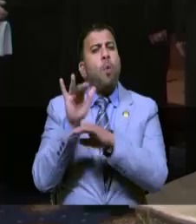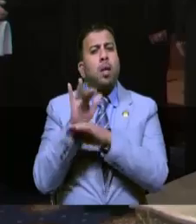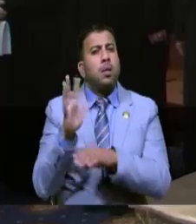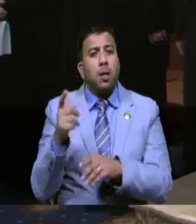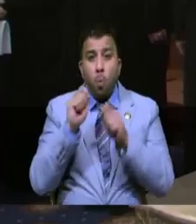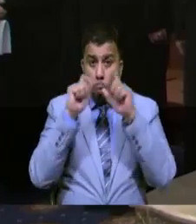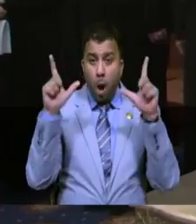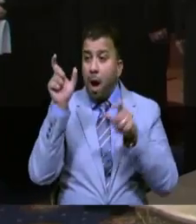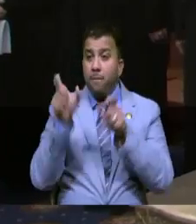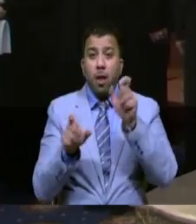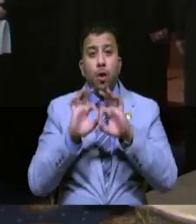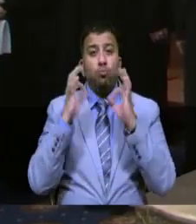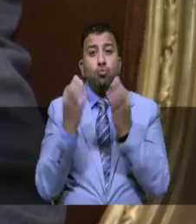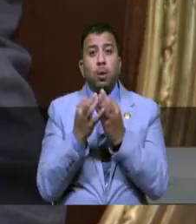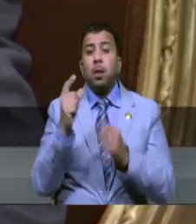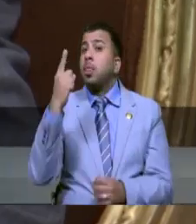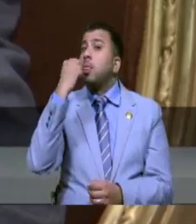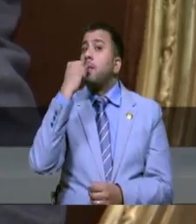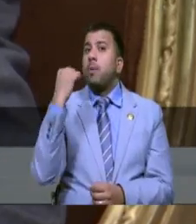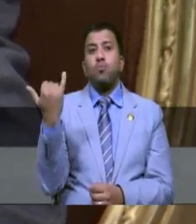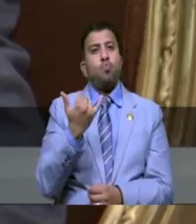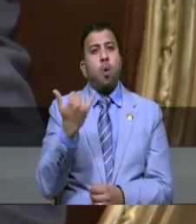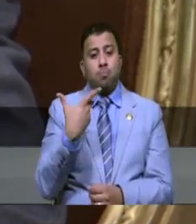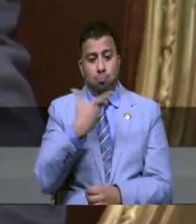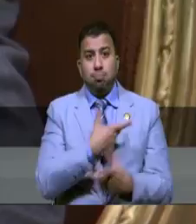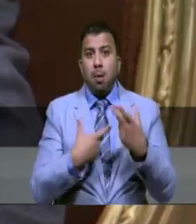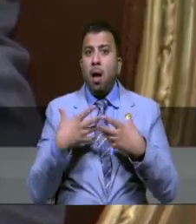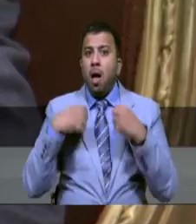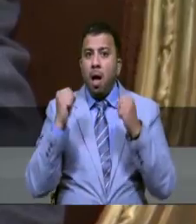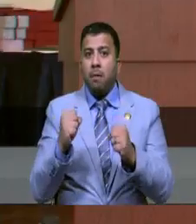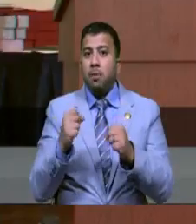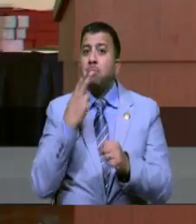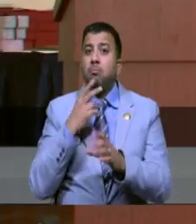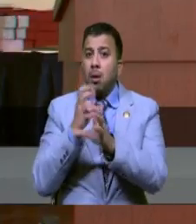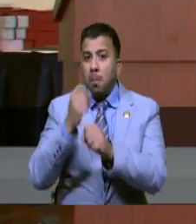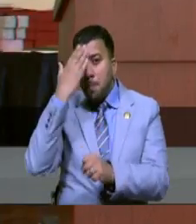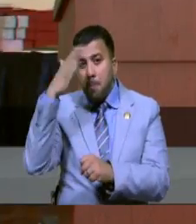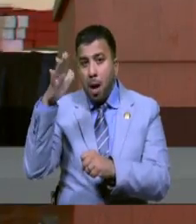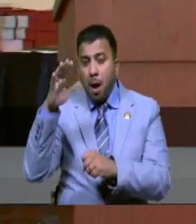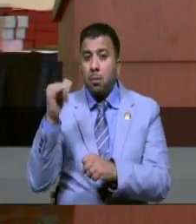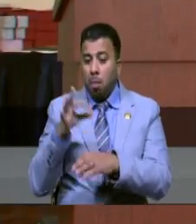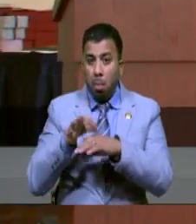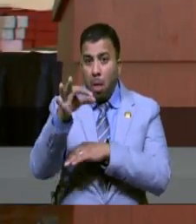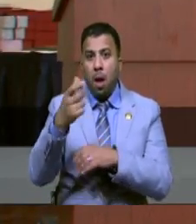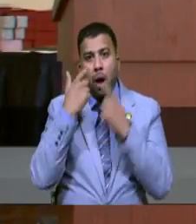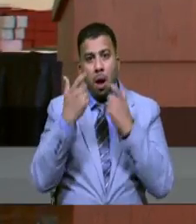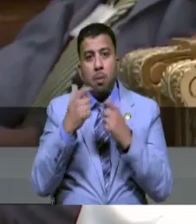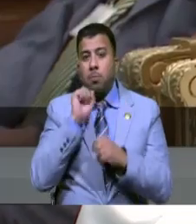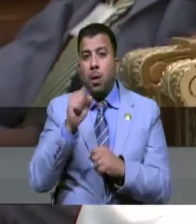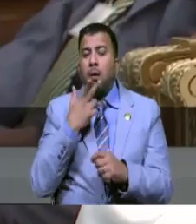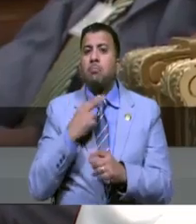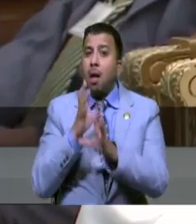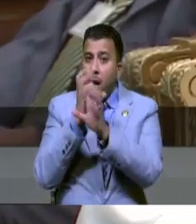زيادة وعي أفراد المجتمع بأهمية التطعيمات ودورها في الوقاية من العديد من الأمراض ودور